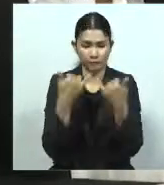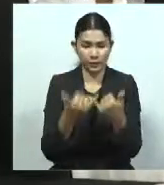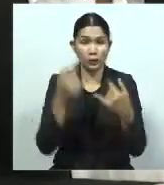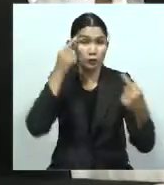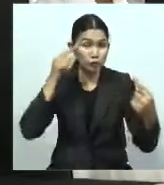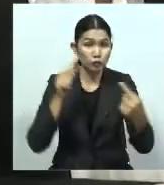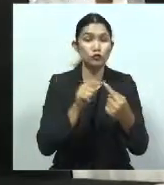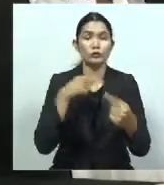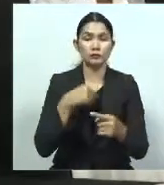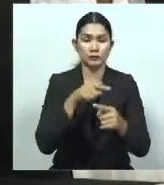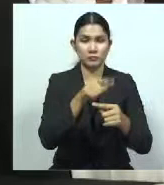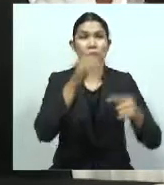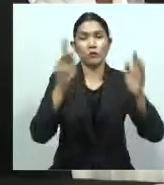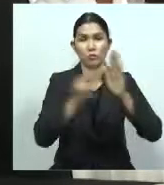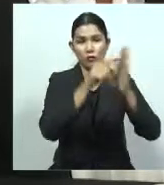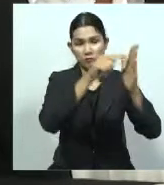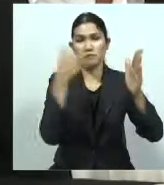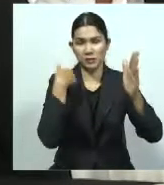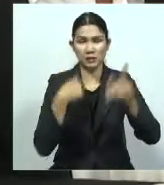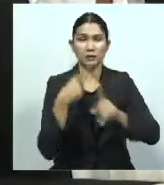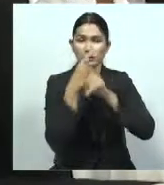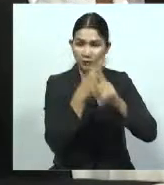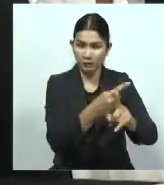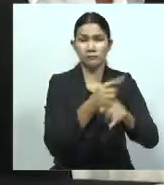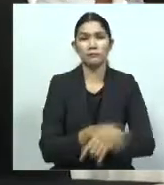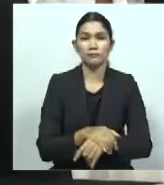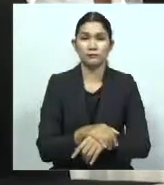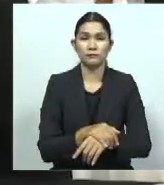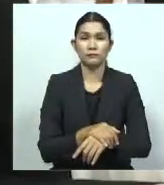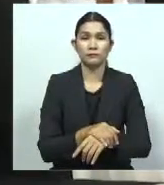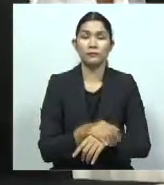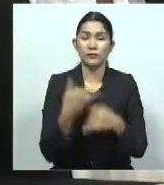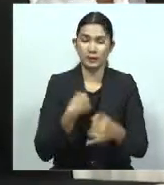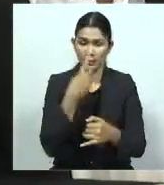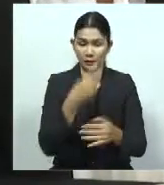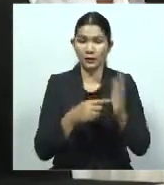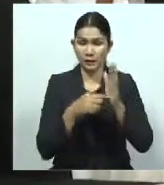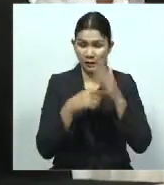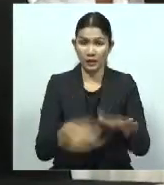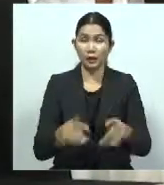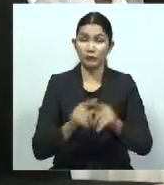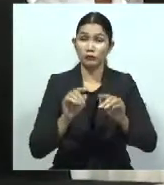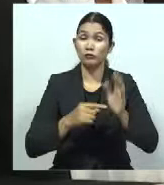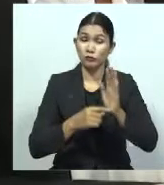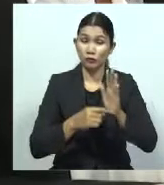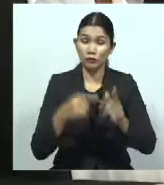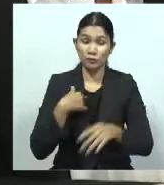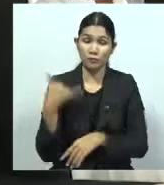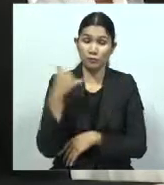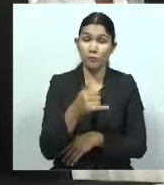เราจะเดินตามหลักนั้นนะครับด้วยกันดังที่เห็นตัวอย่างเมื่อวันก่อนที่เราไปพ